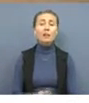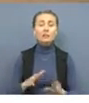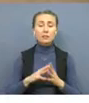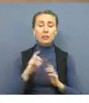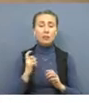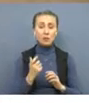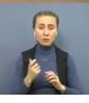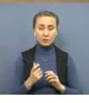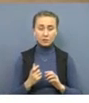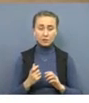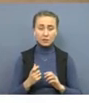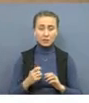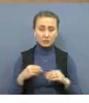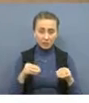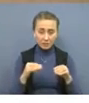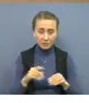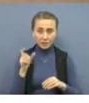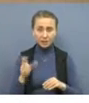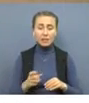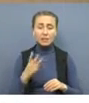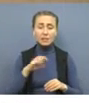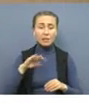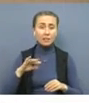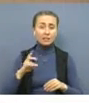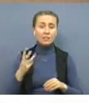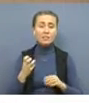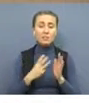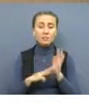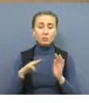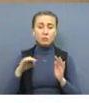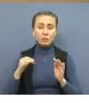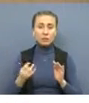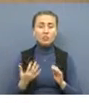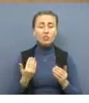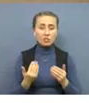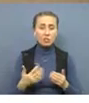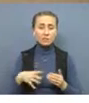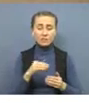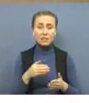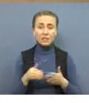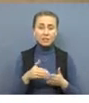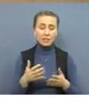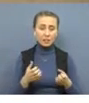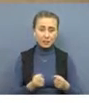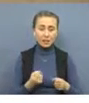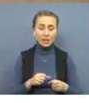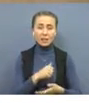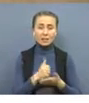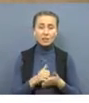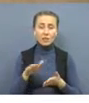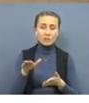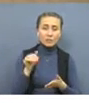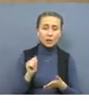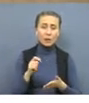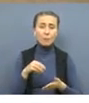кредиты на сумму 3 миллиарда 380 миллионов тенге. На сегодня все кредиты полностью освоены. Основное назначение займа – посев пшеницы,